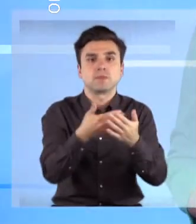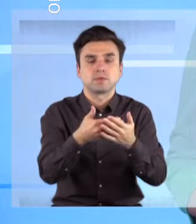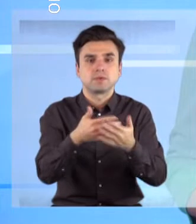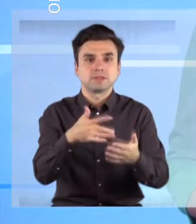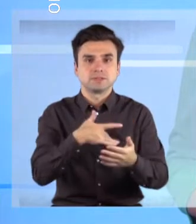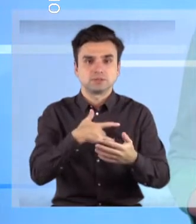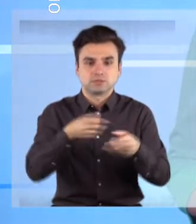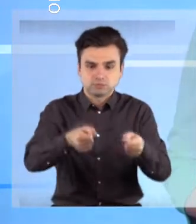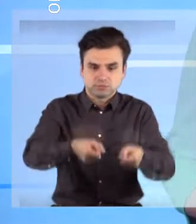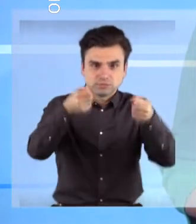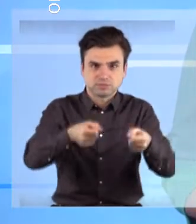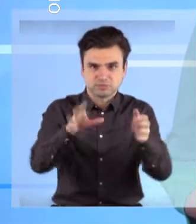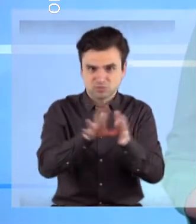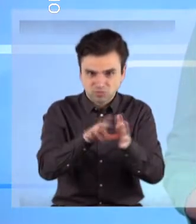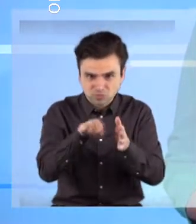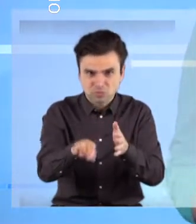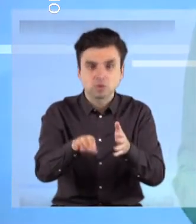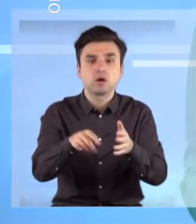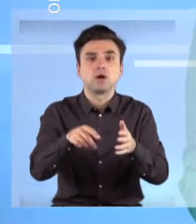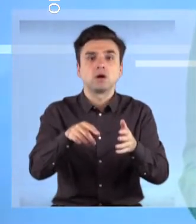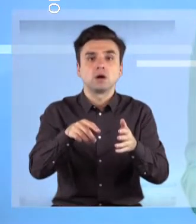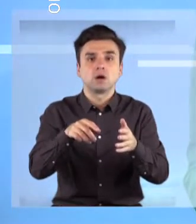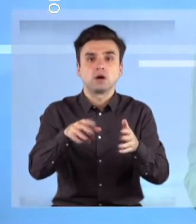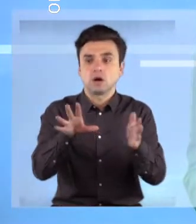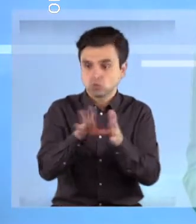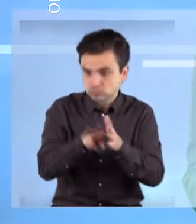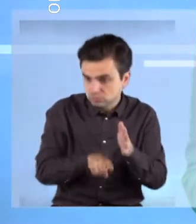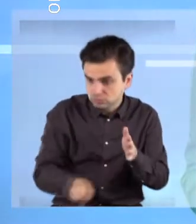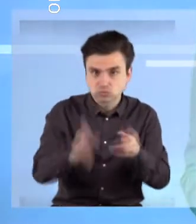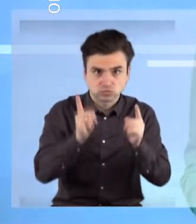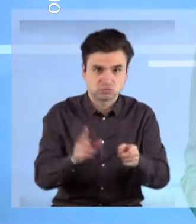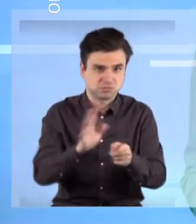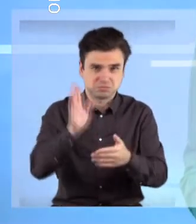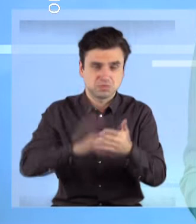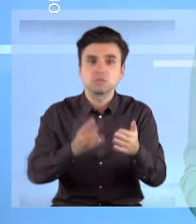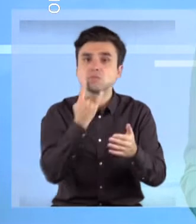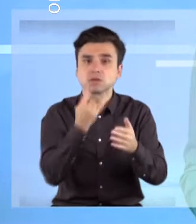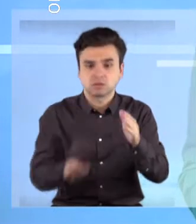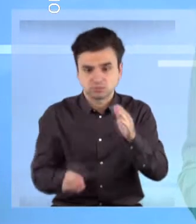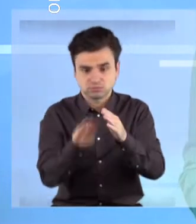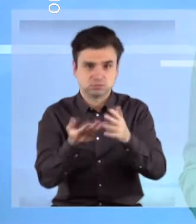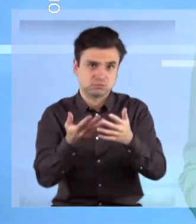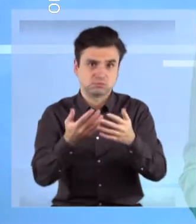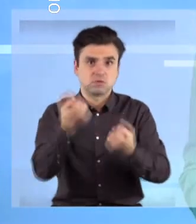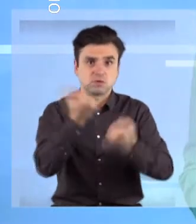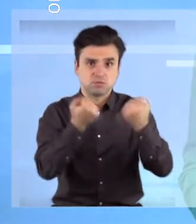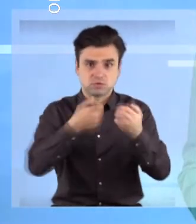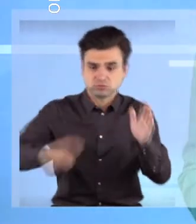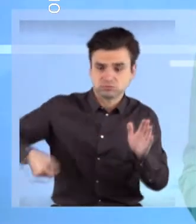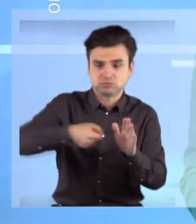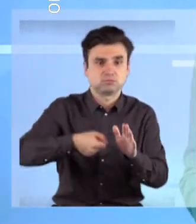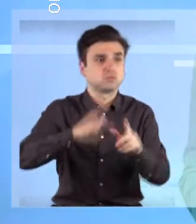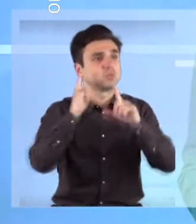Рятувати життя буде набагато простіше. До першої лікарні нарешті потрапило обладнання для екстреної допомоги, у тому числі